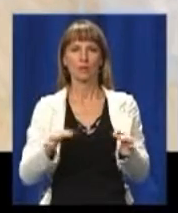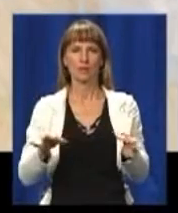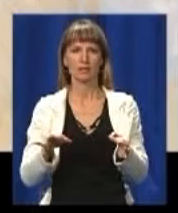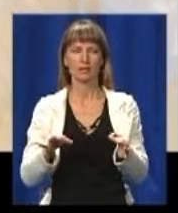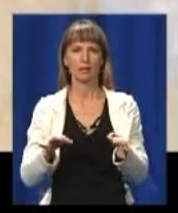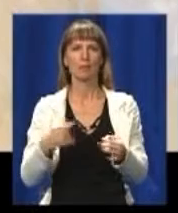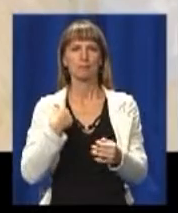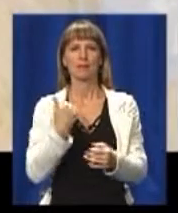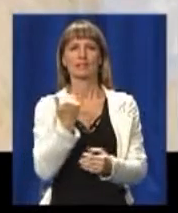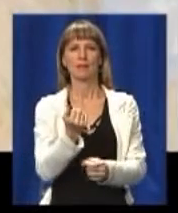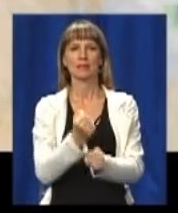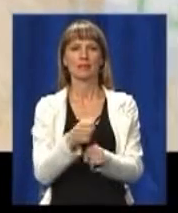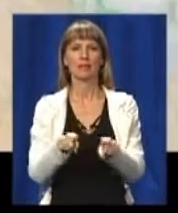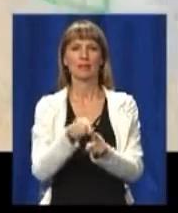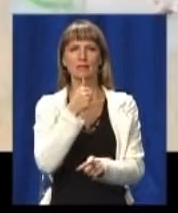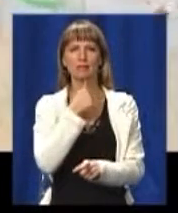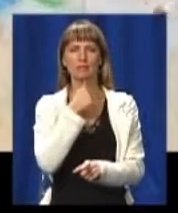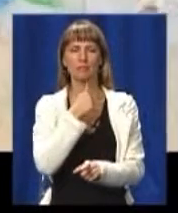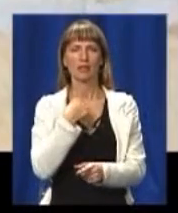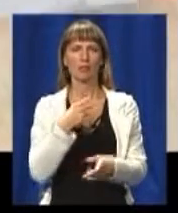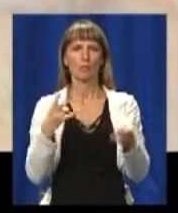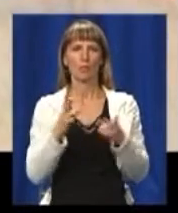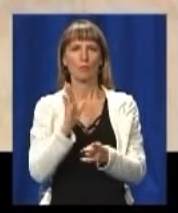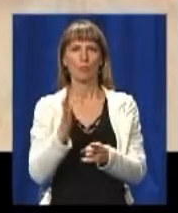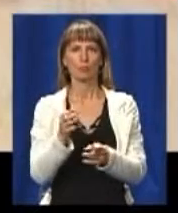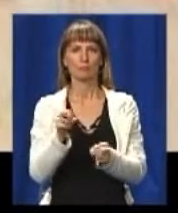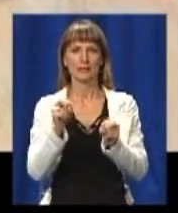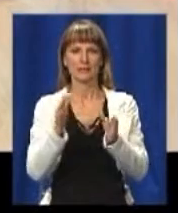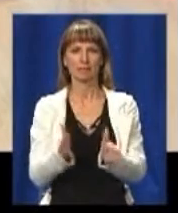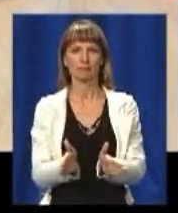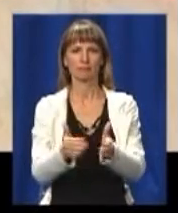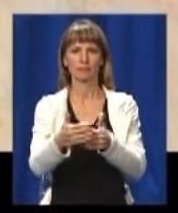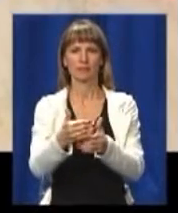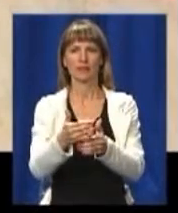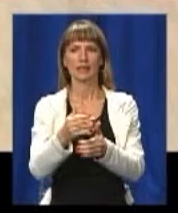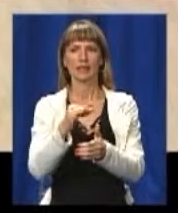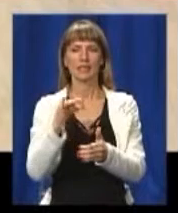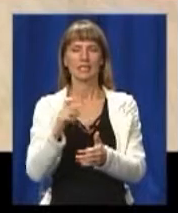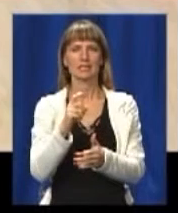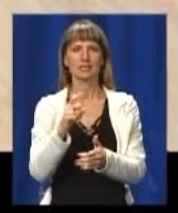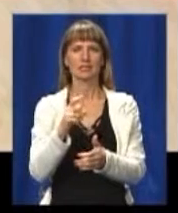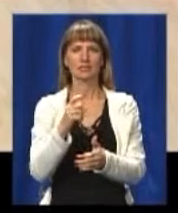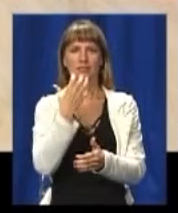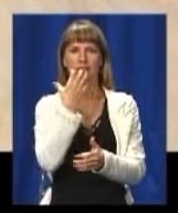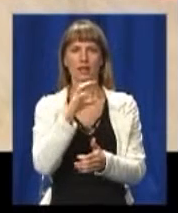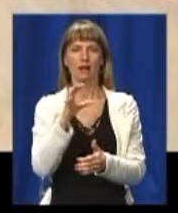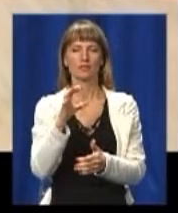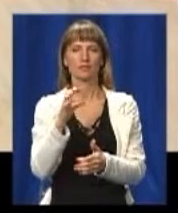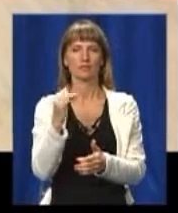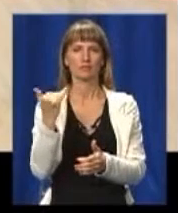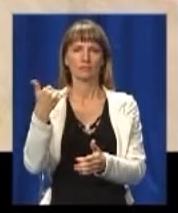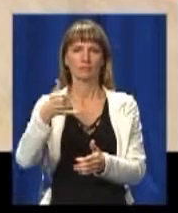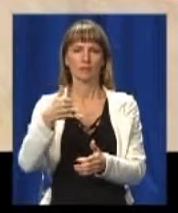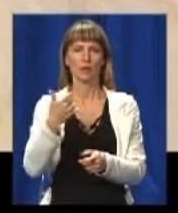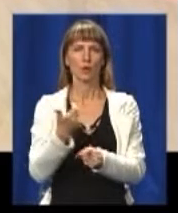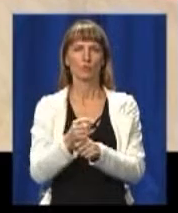ми з вами зробимо такий експеримент. Для цього нам потрібен буде контейнер із окропу. Все дуже